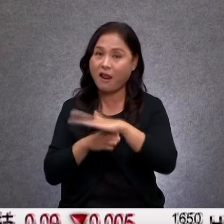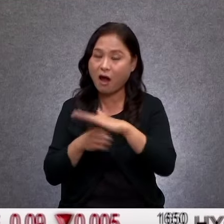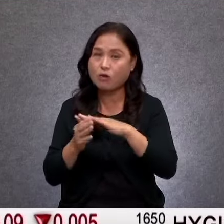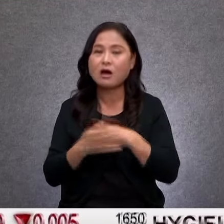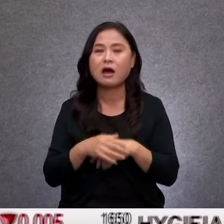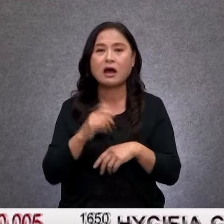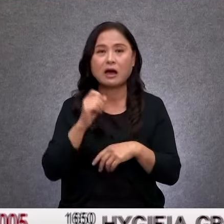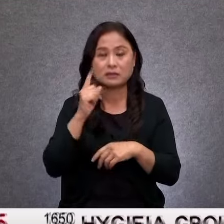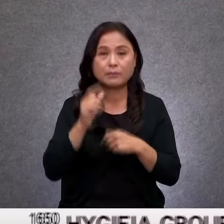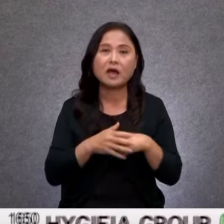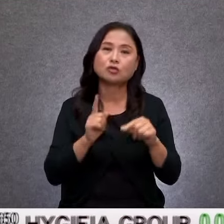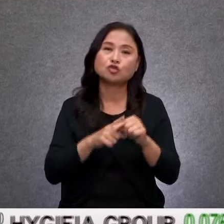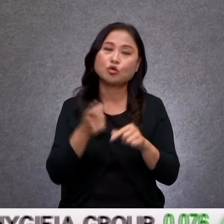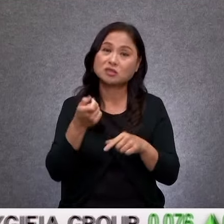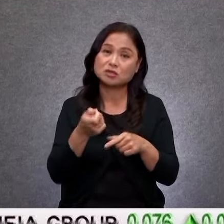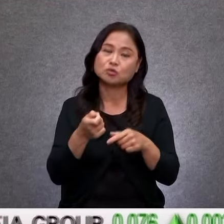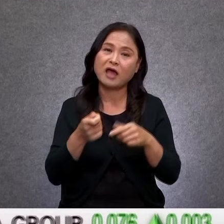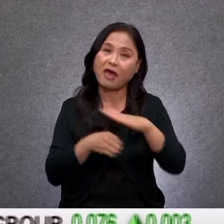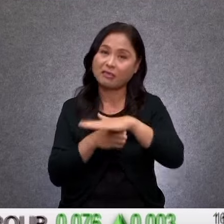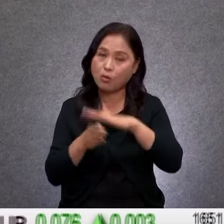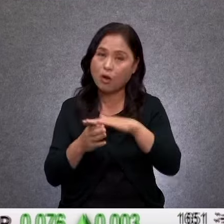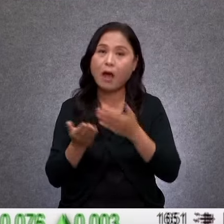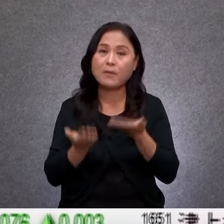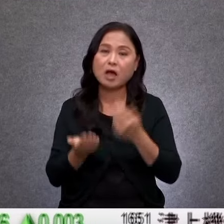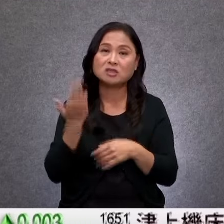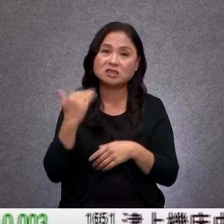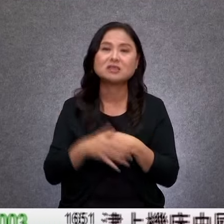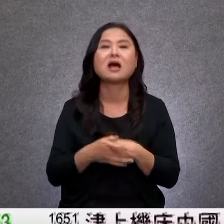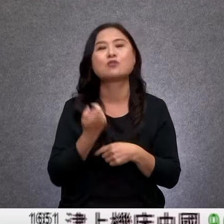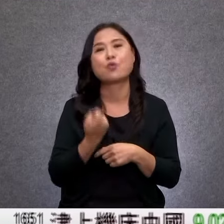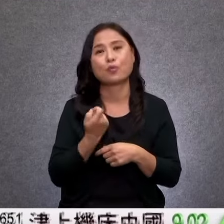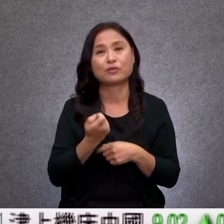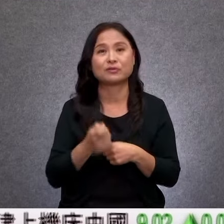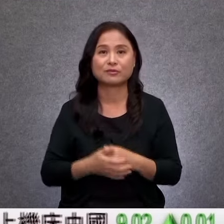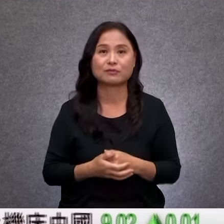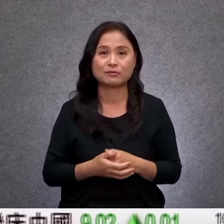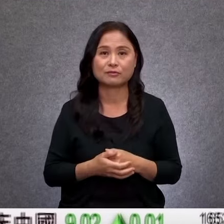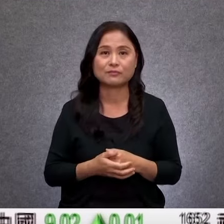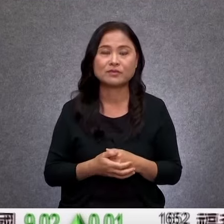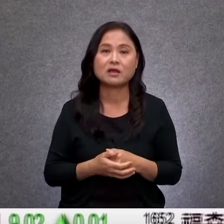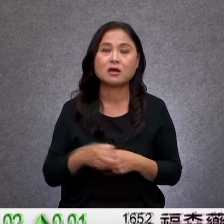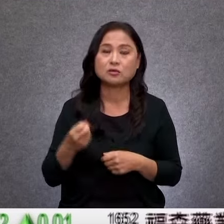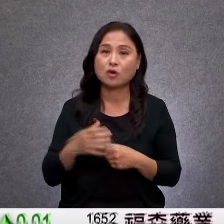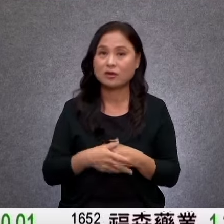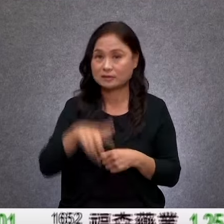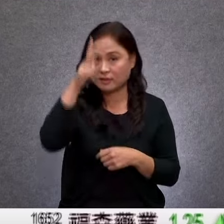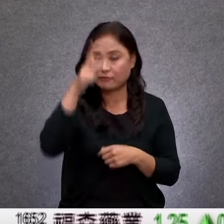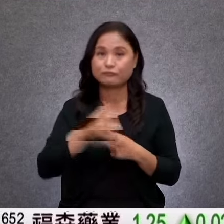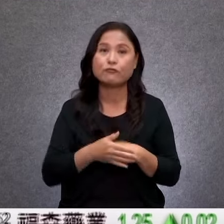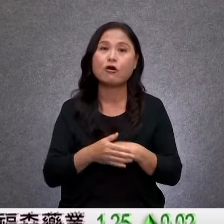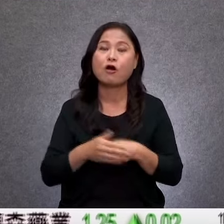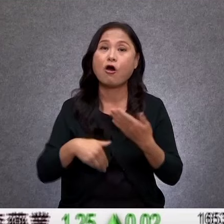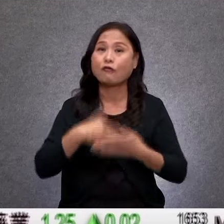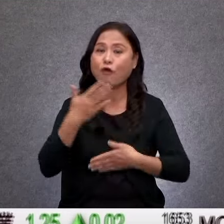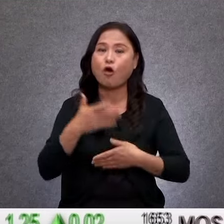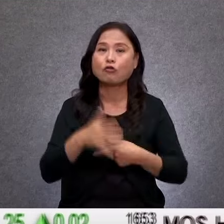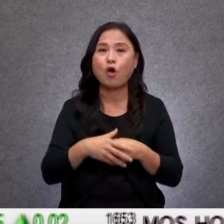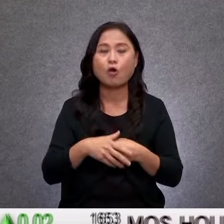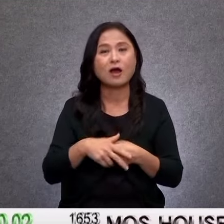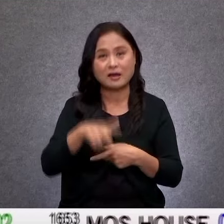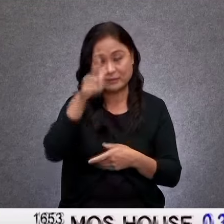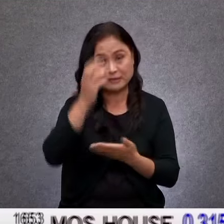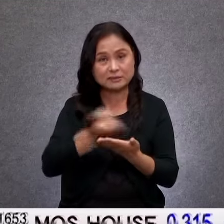果佢要上車嘅話，尤其是一啲中小單位咧，係比起以前咧係容易咗嘅。咁啊，同時間咧，特